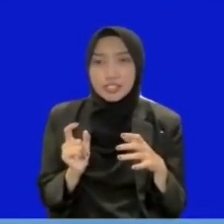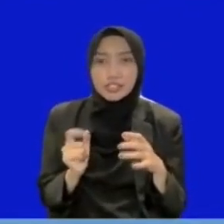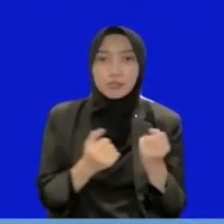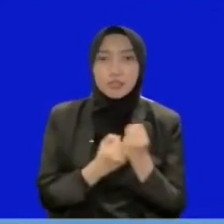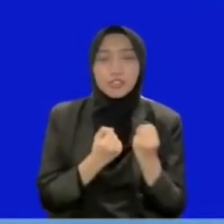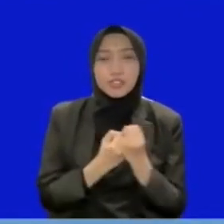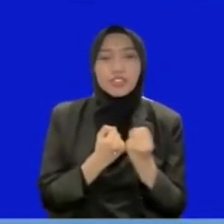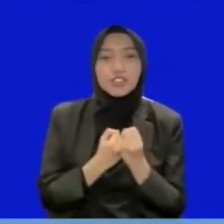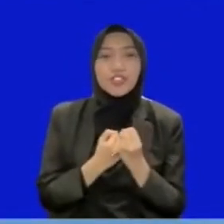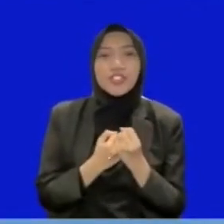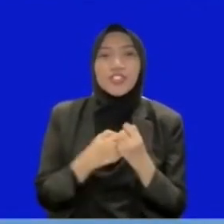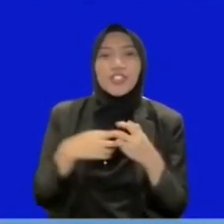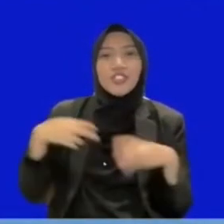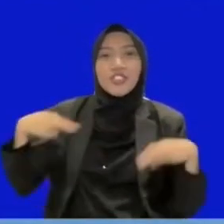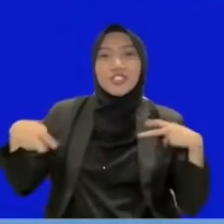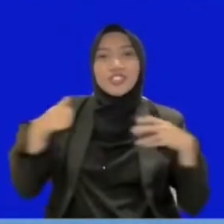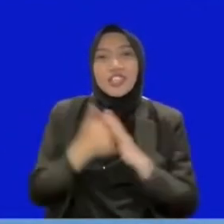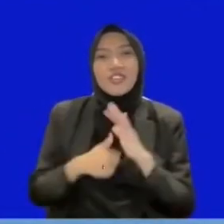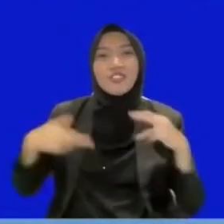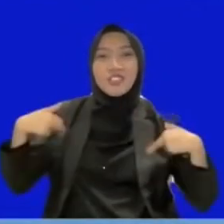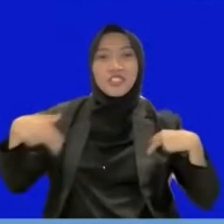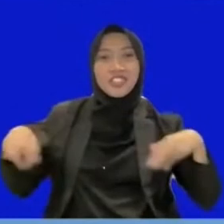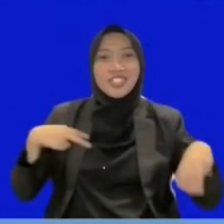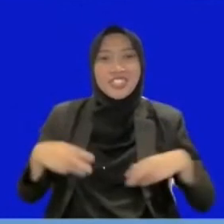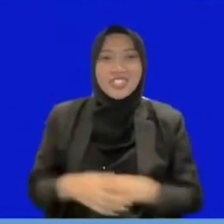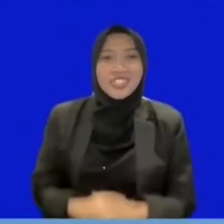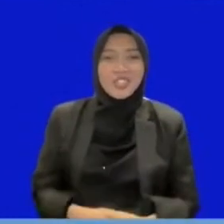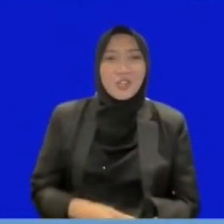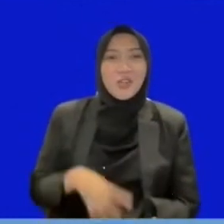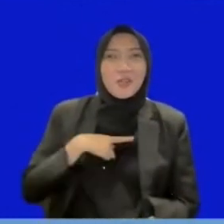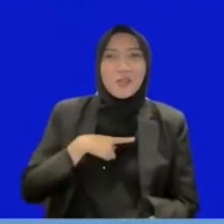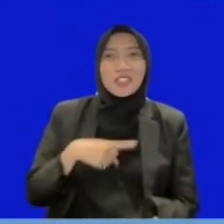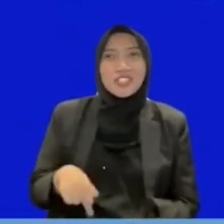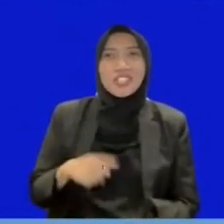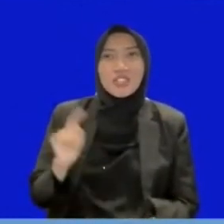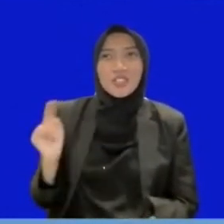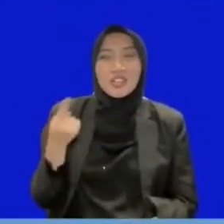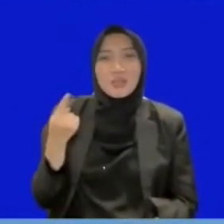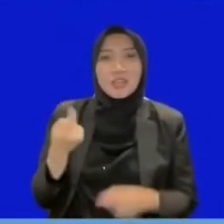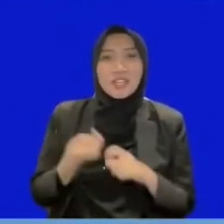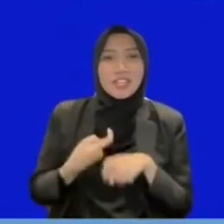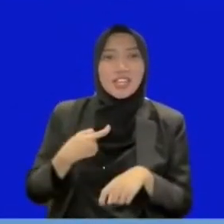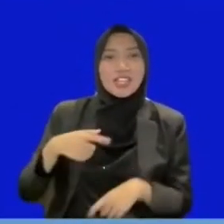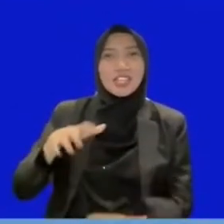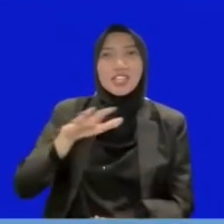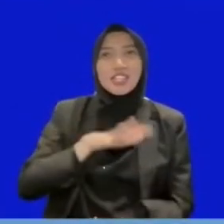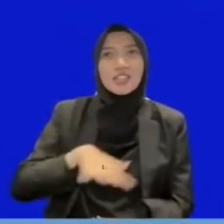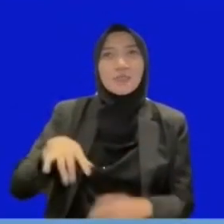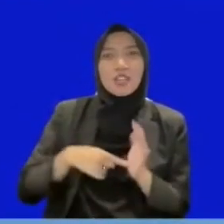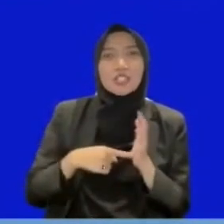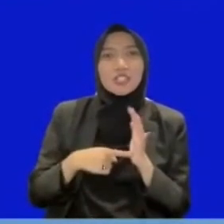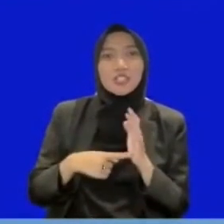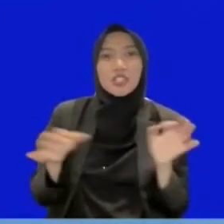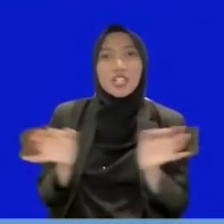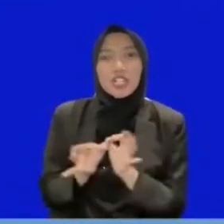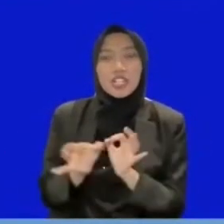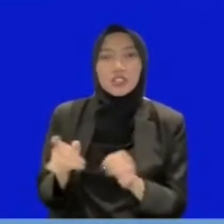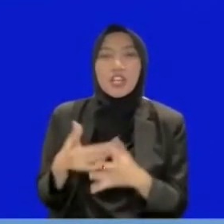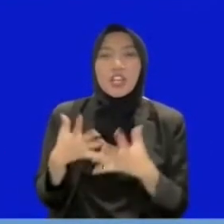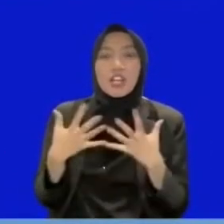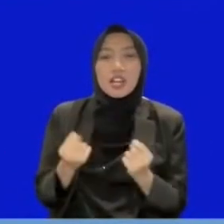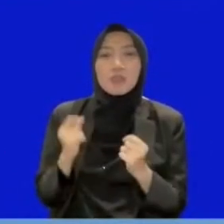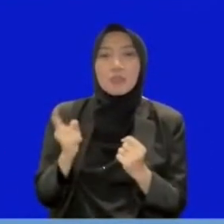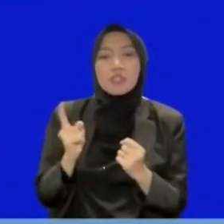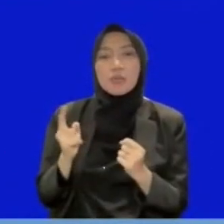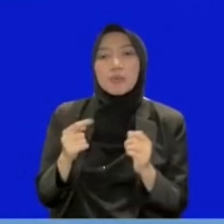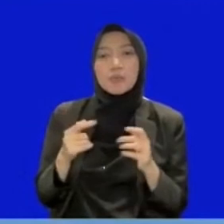mendukung World Heritage Volunteers. Jadi pesertanya ini kita utamakan dari kawasan, mahasiswa-mahasiswa di kawasan. Kita berharap mereka ini akan